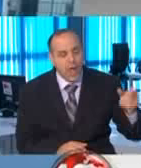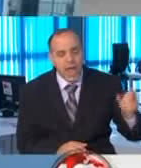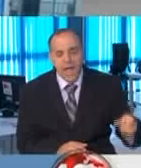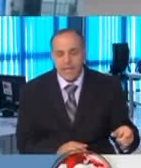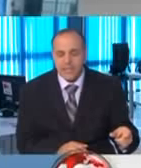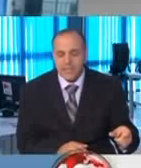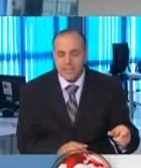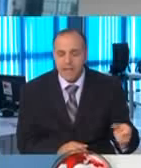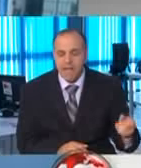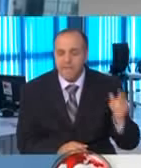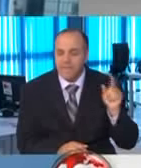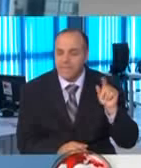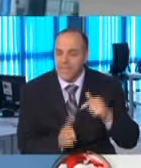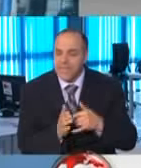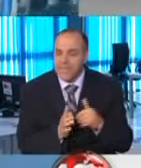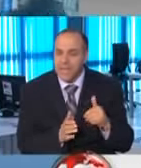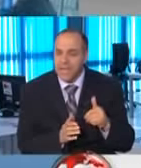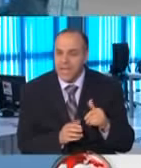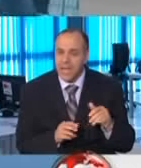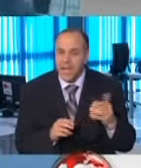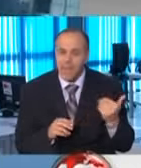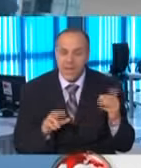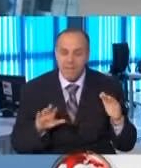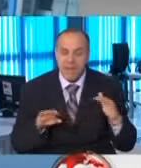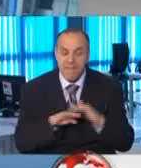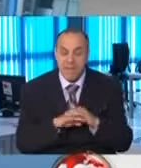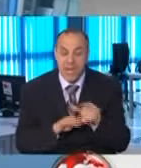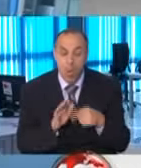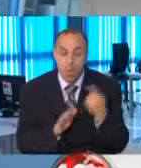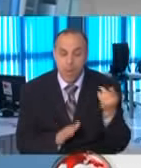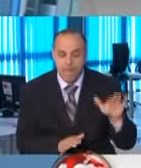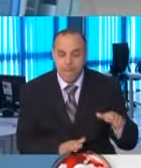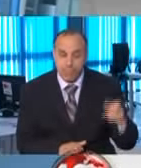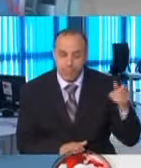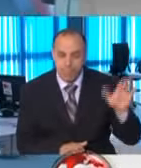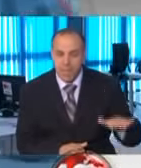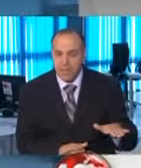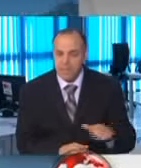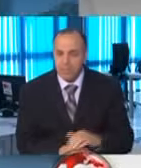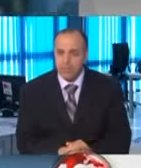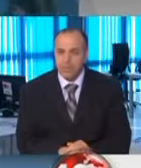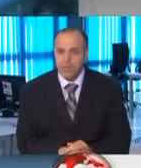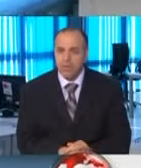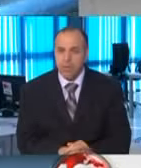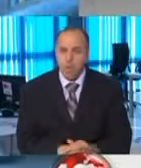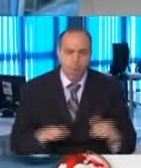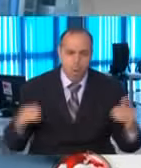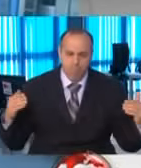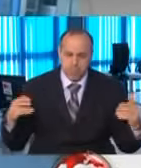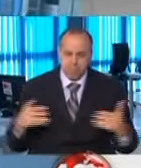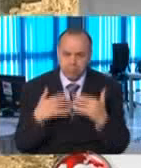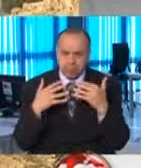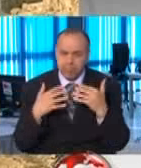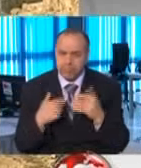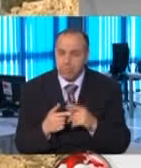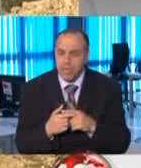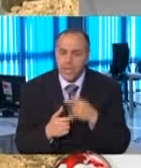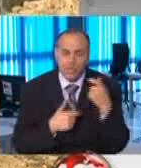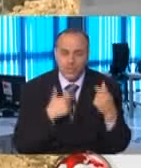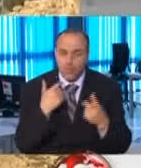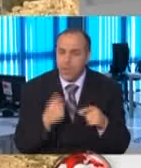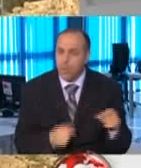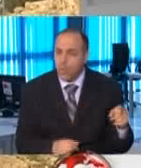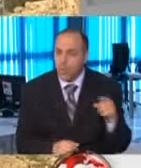يوم 8 قبل 8 متاع الليل بشوي، ومن ثم كانت المواجهات الدامية. أصوات